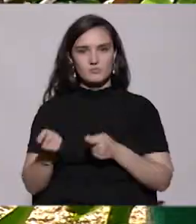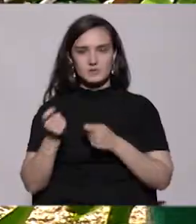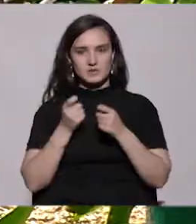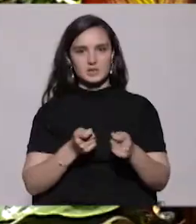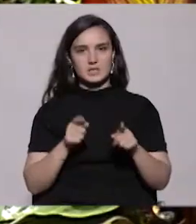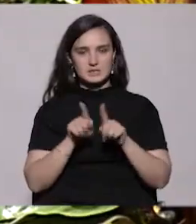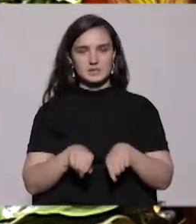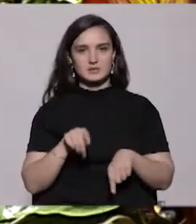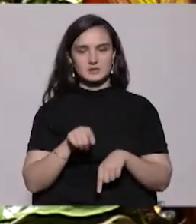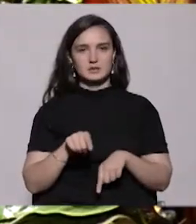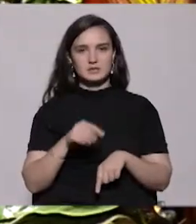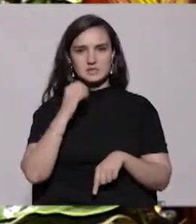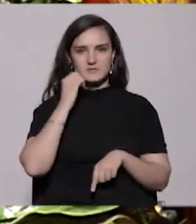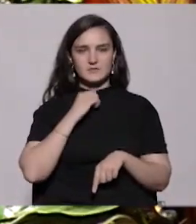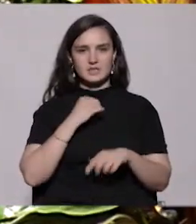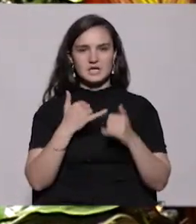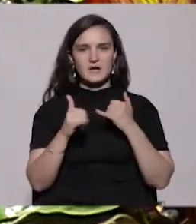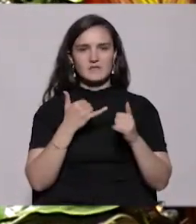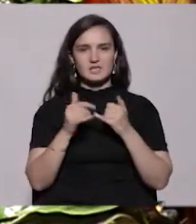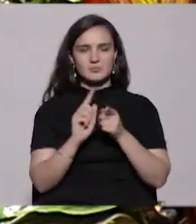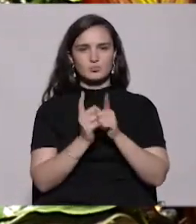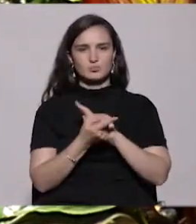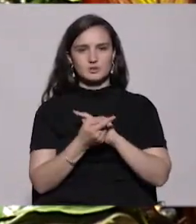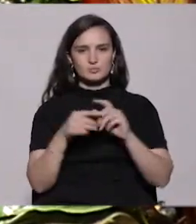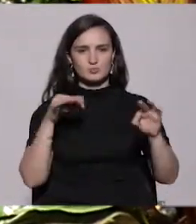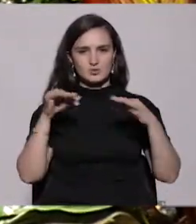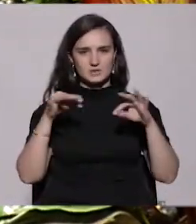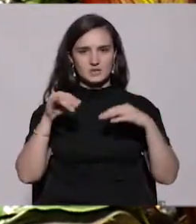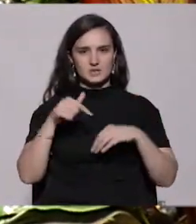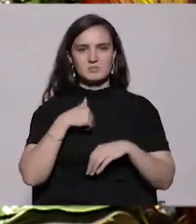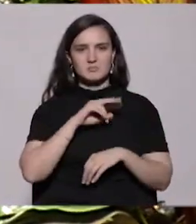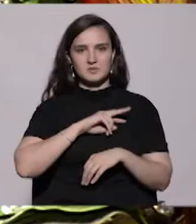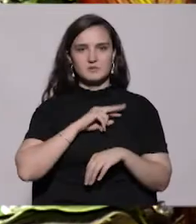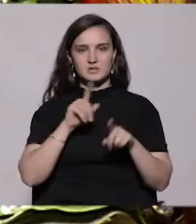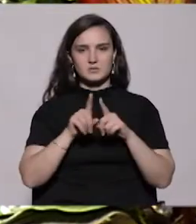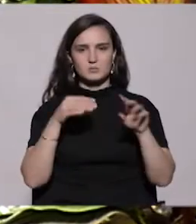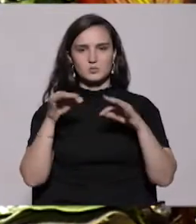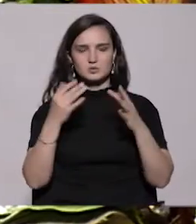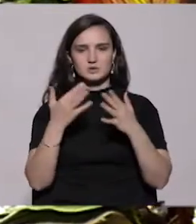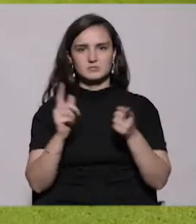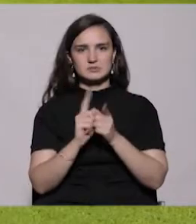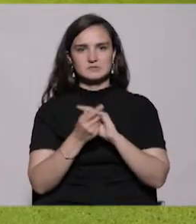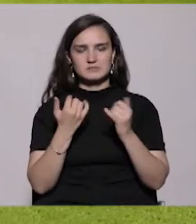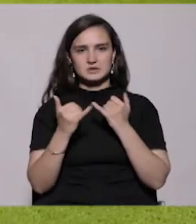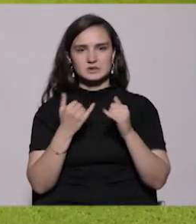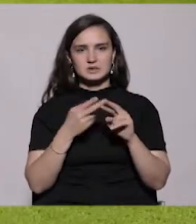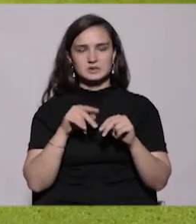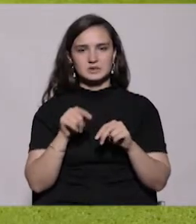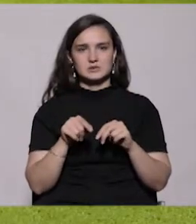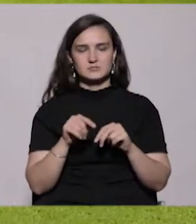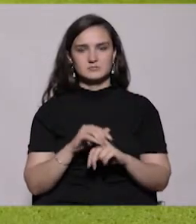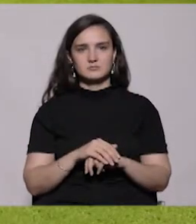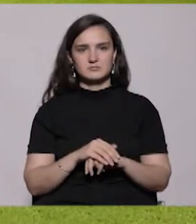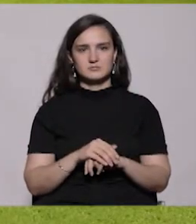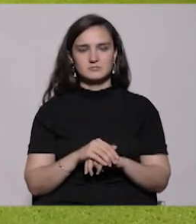ნახეთ ესეთი ძველი გაყვითლებული ფურცელი. მე მიყვარს ესეთი ფურცლები. გარდა იმისა, რომ ეს